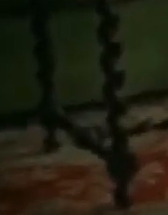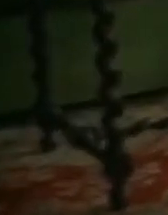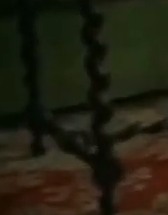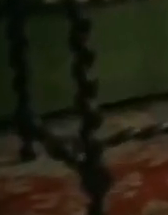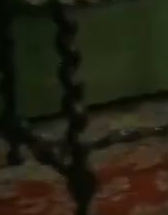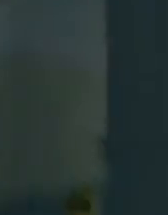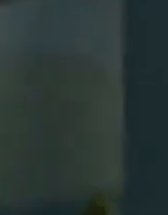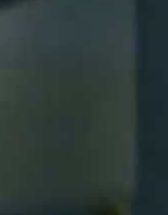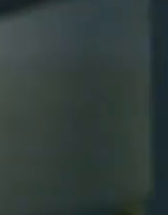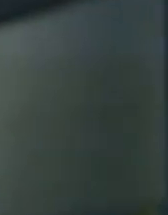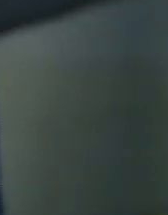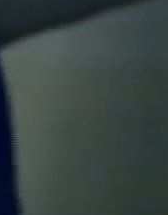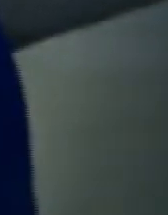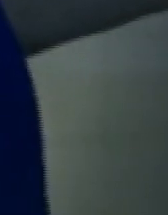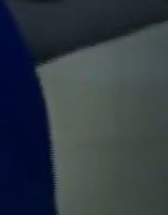يلا.